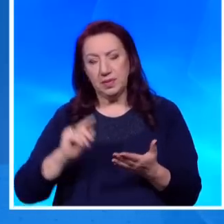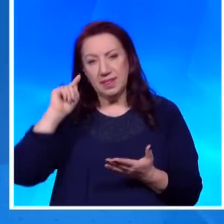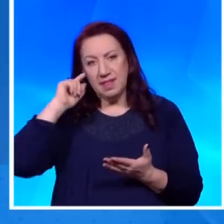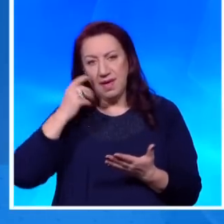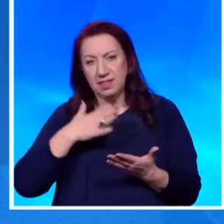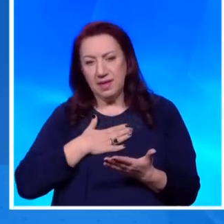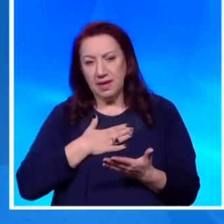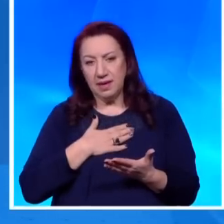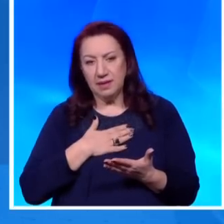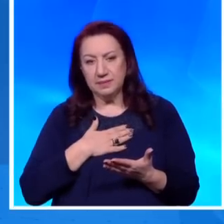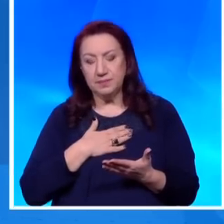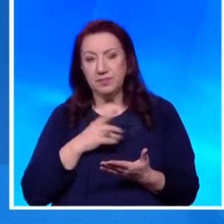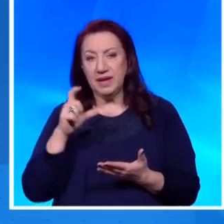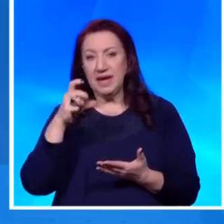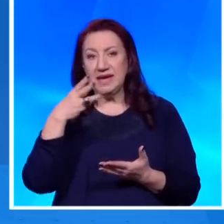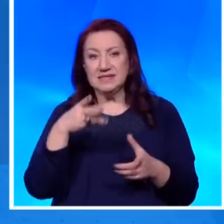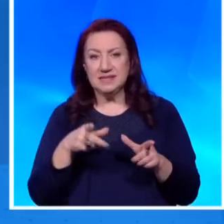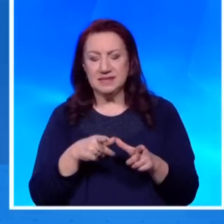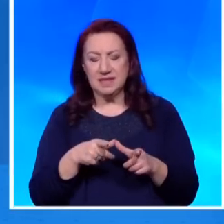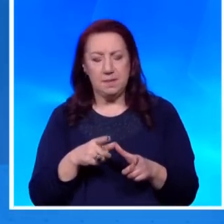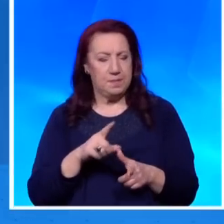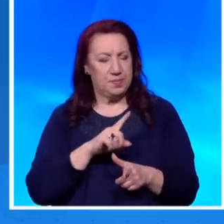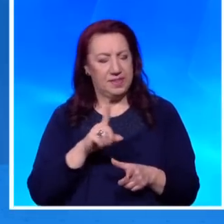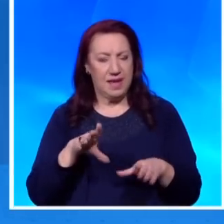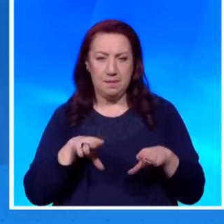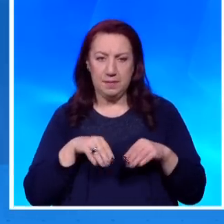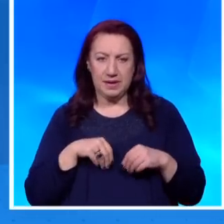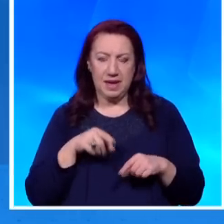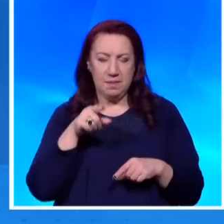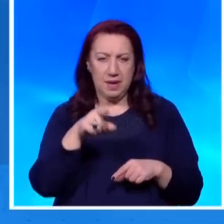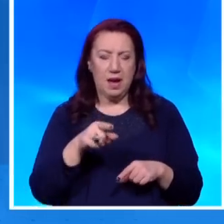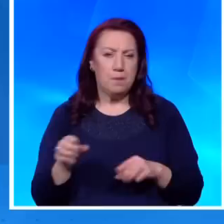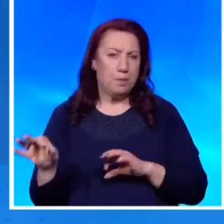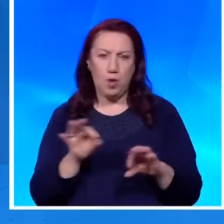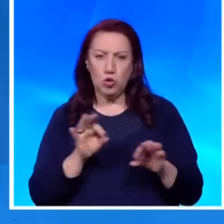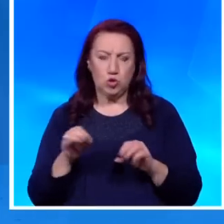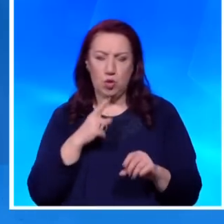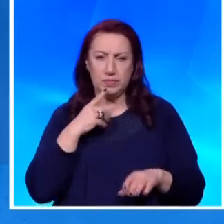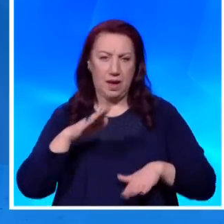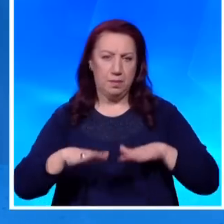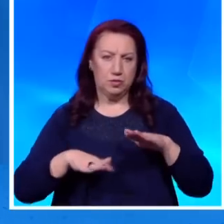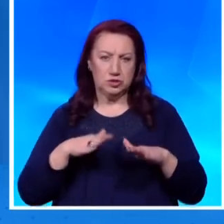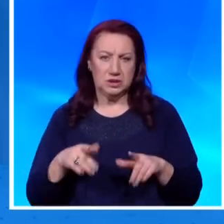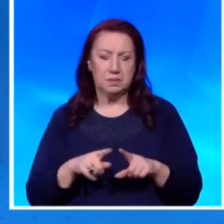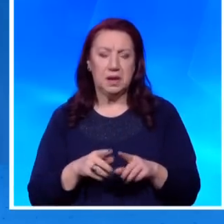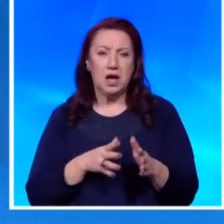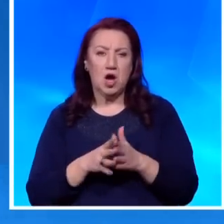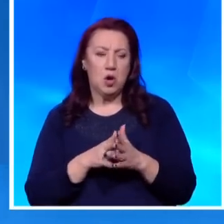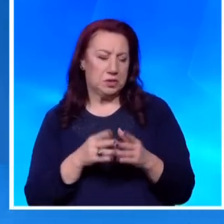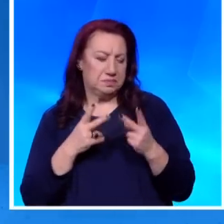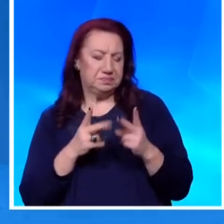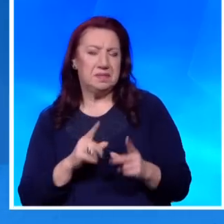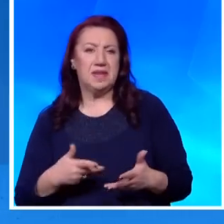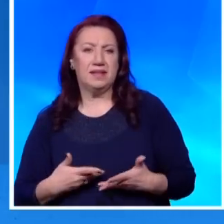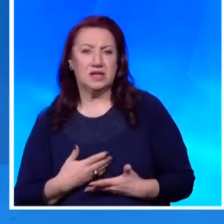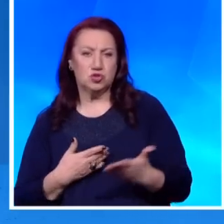видеоклип. Съветът за електронни медии осъжда остро бруталното погазване на хуманността и откритата демонстрация на бездушие към хора със специални